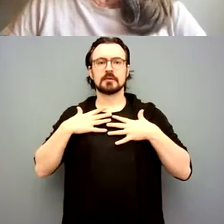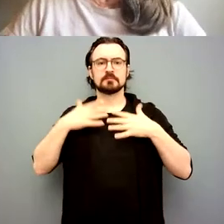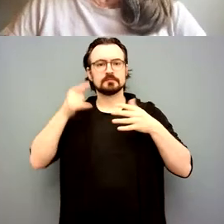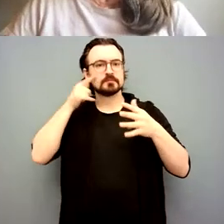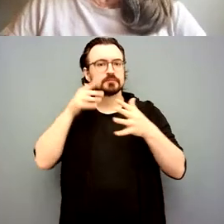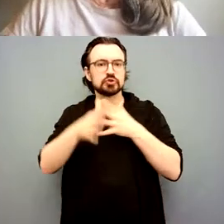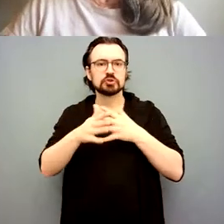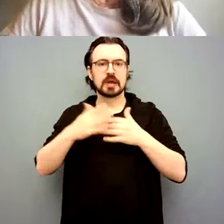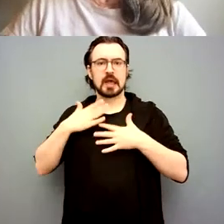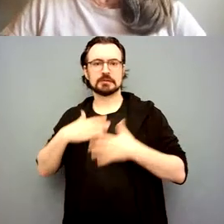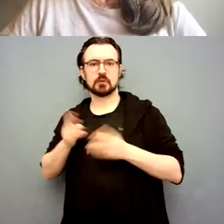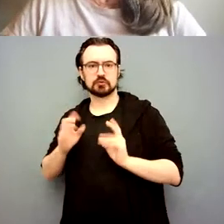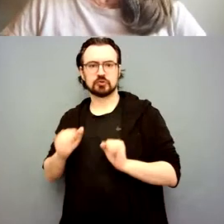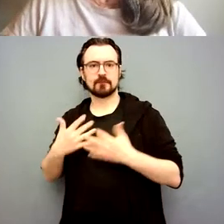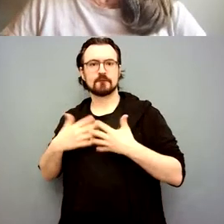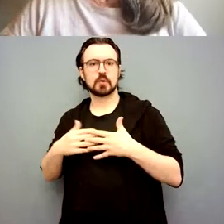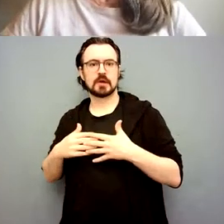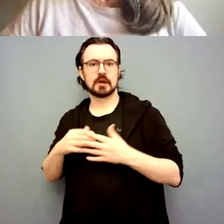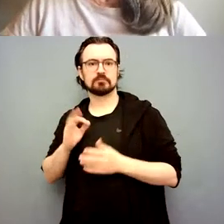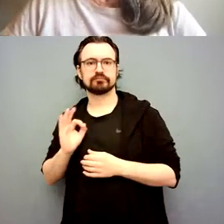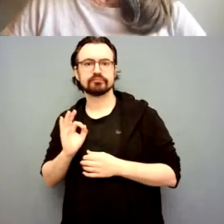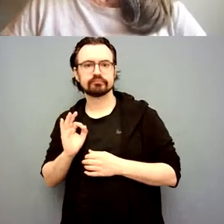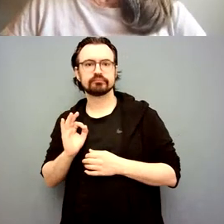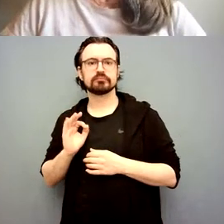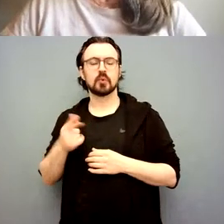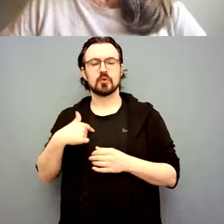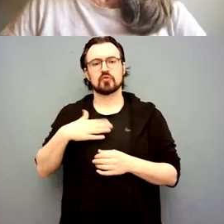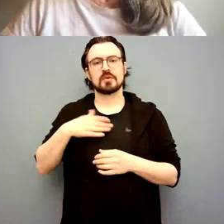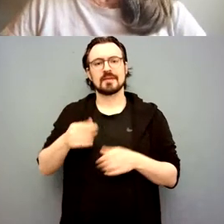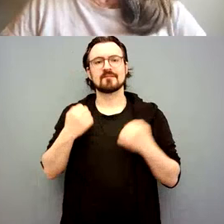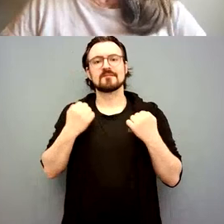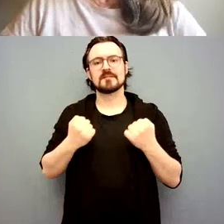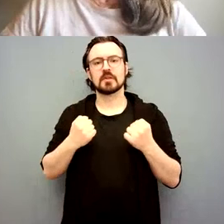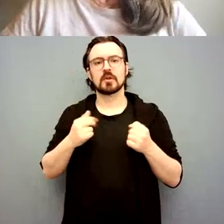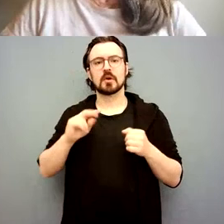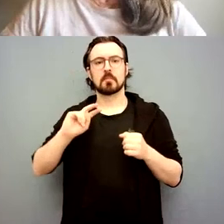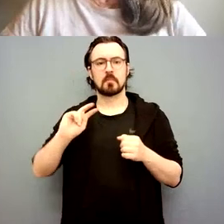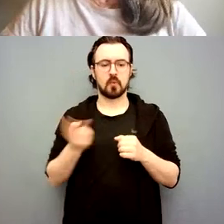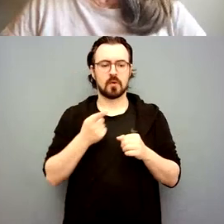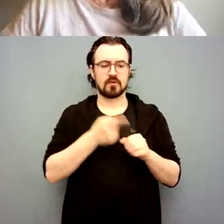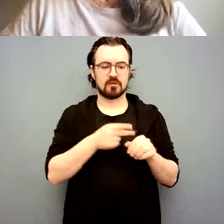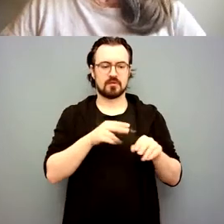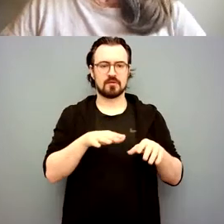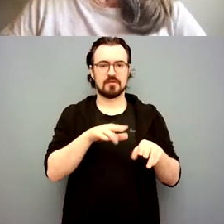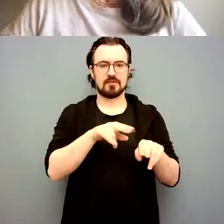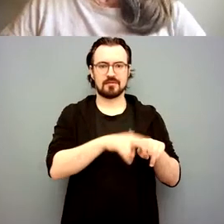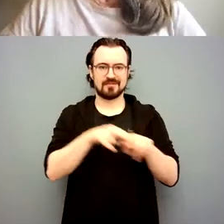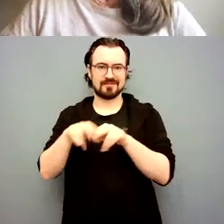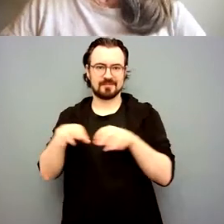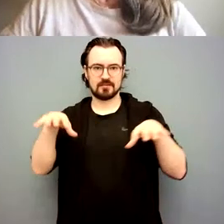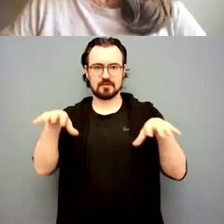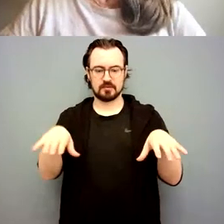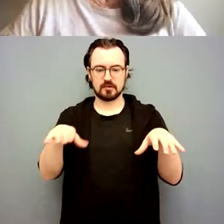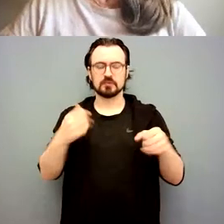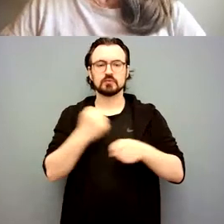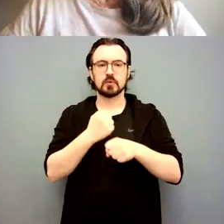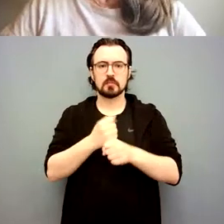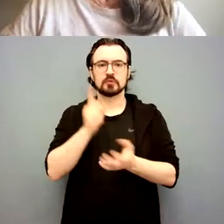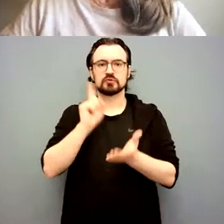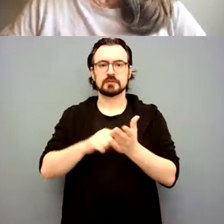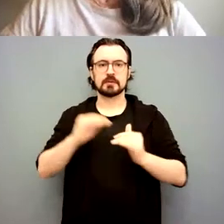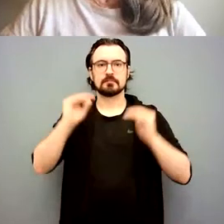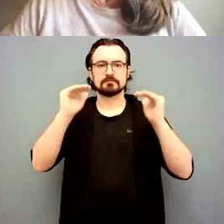att fungera. Och det här tycker jag är viktigt, att på båda de här ställena att man jobbar för att minska